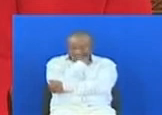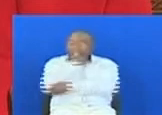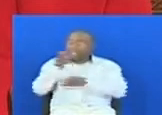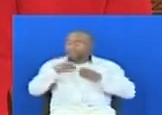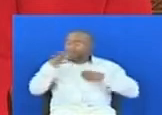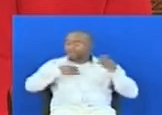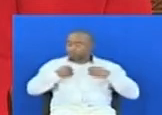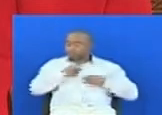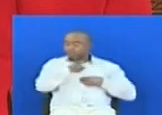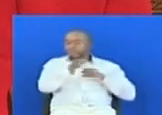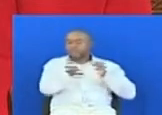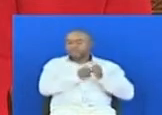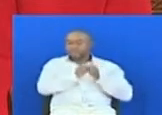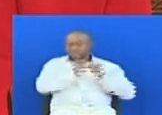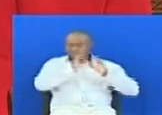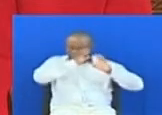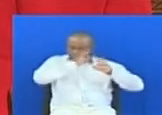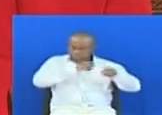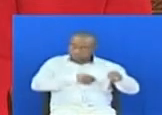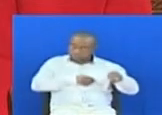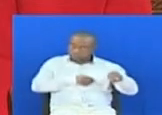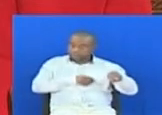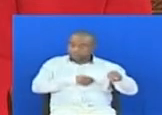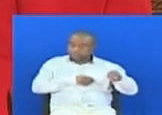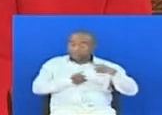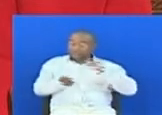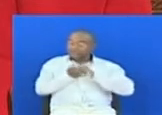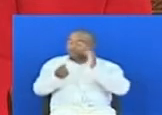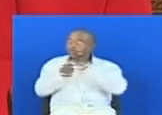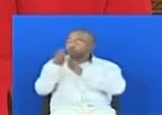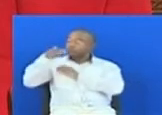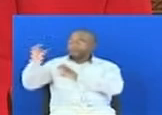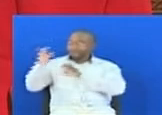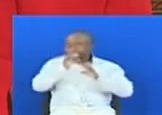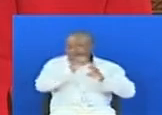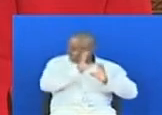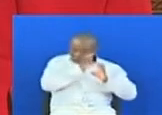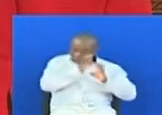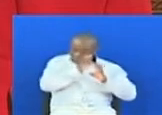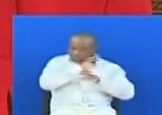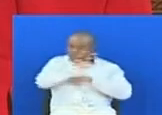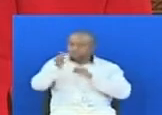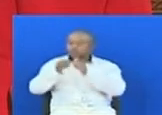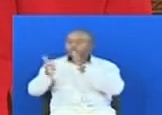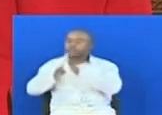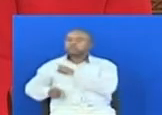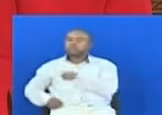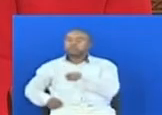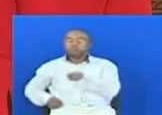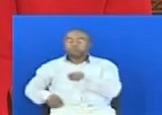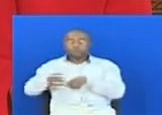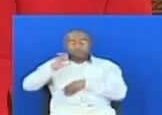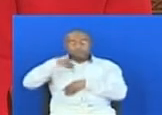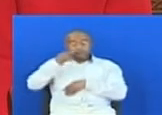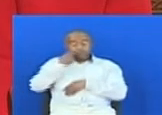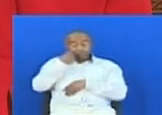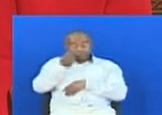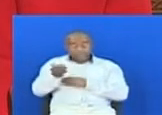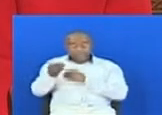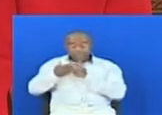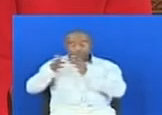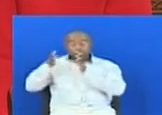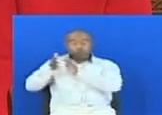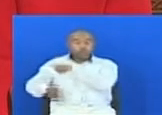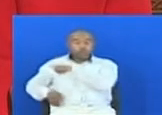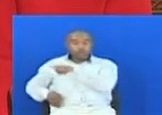na vipimo vinavyopima ili janga la corona. Na baadaye tunaona mataifa makubwa